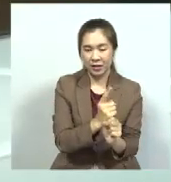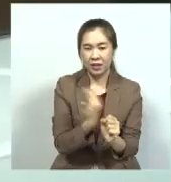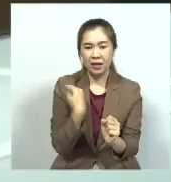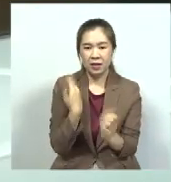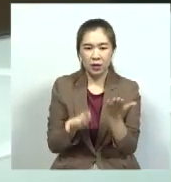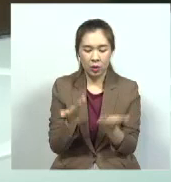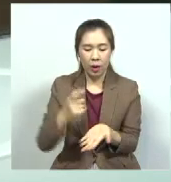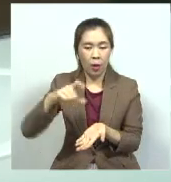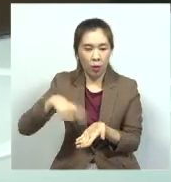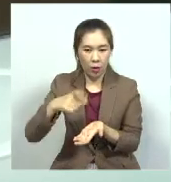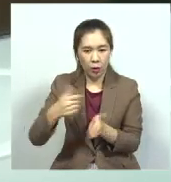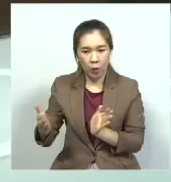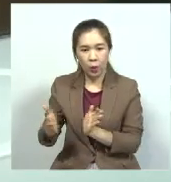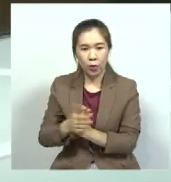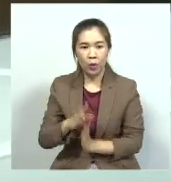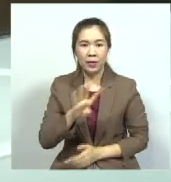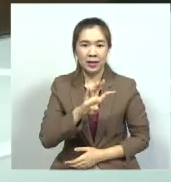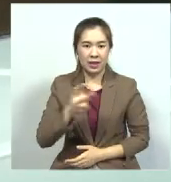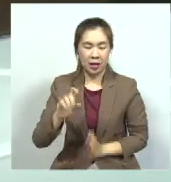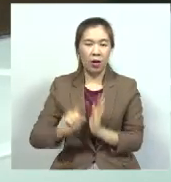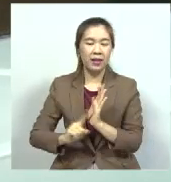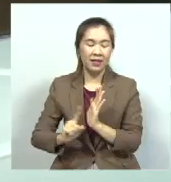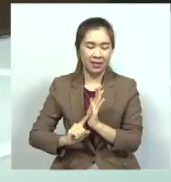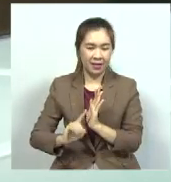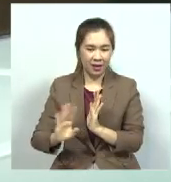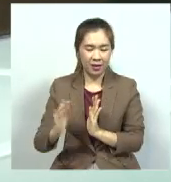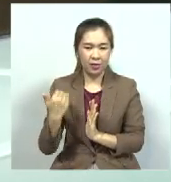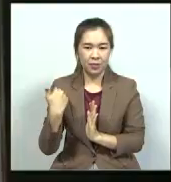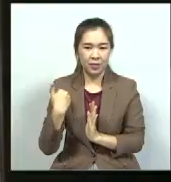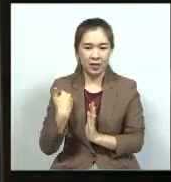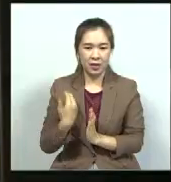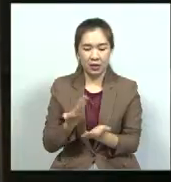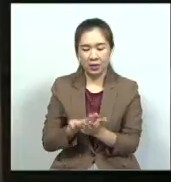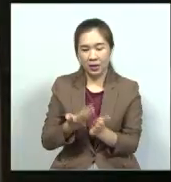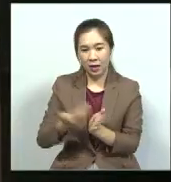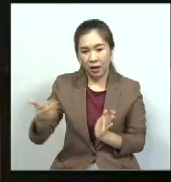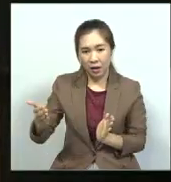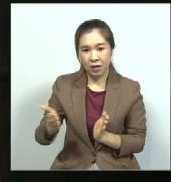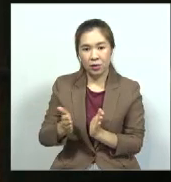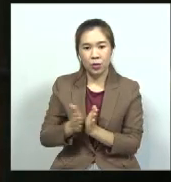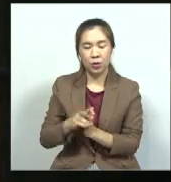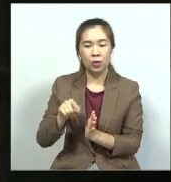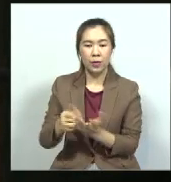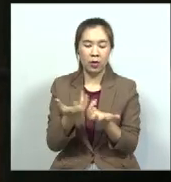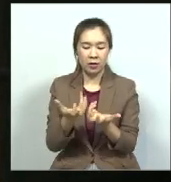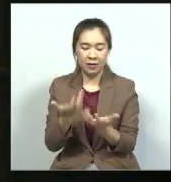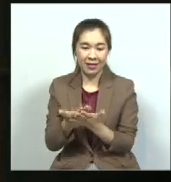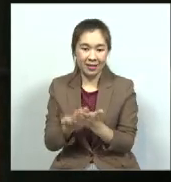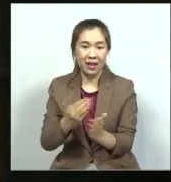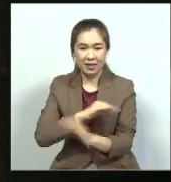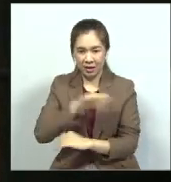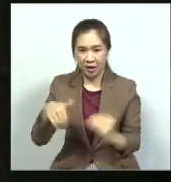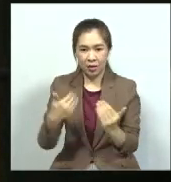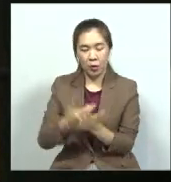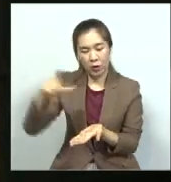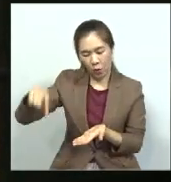เงินทุกบัญชีรวมกันตั้งแต่400ครั้งและมียอดรวมกันของเงินทั้งหมดเนี่ยที่มี